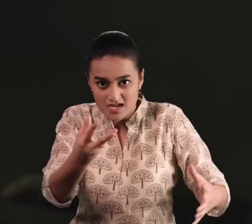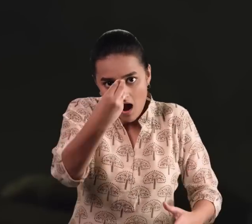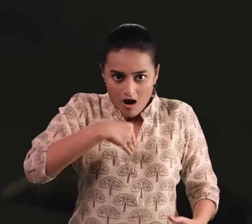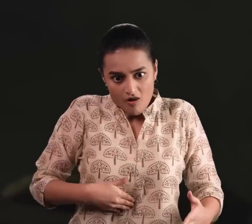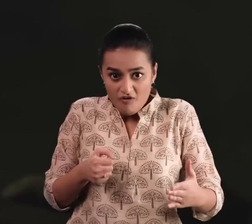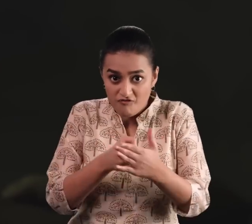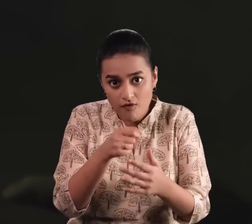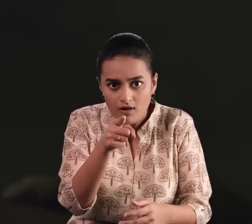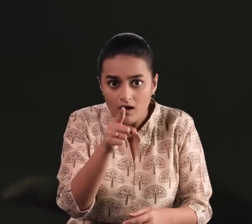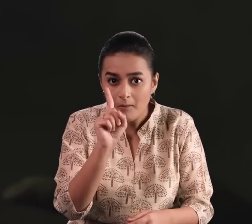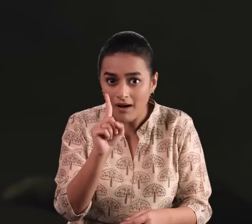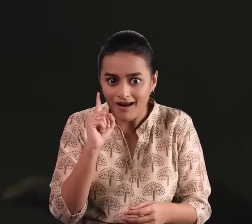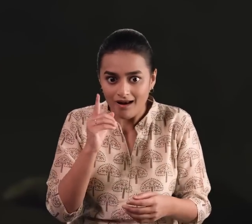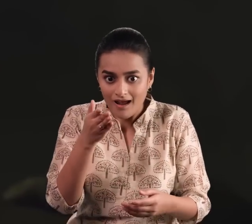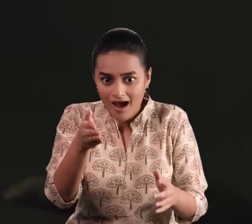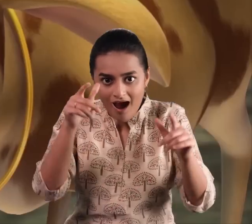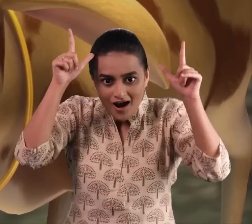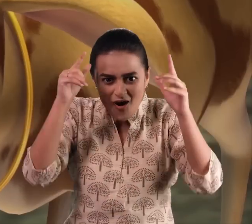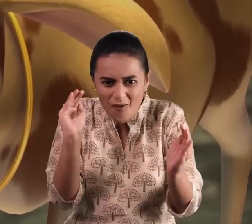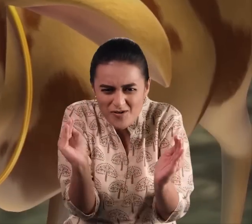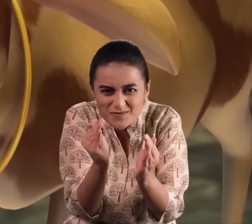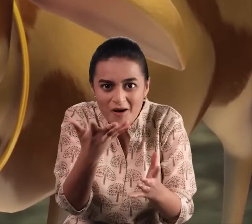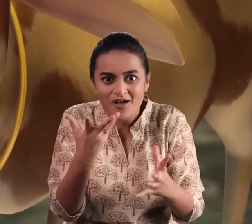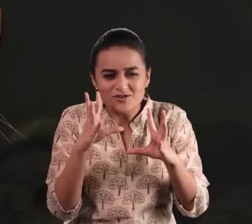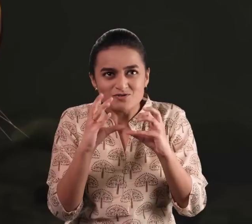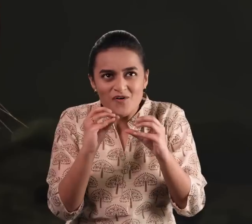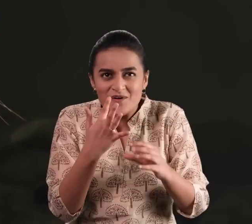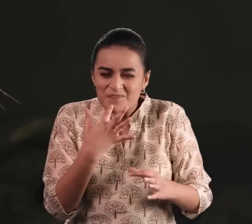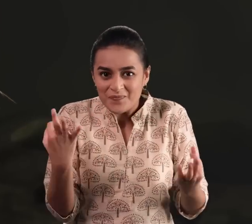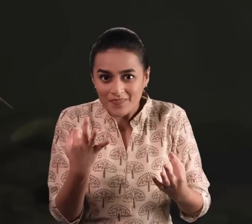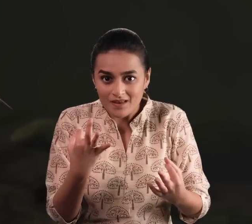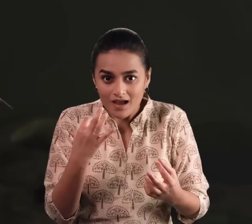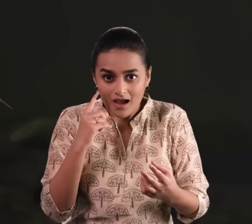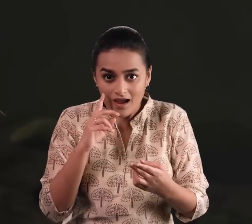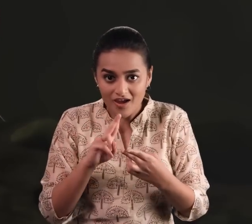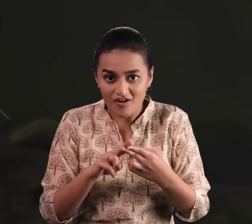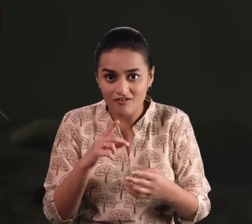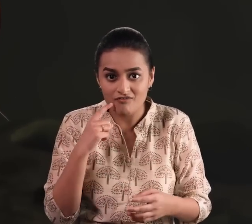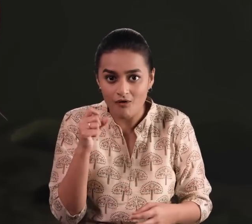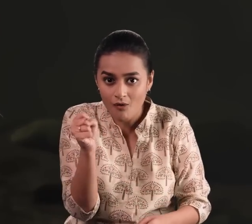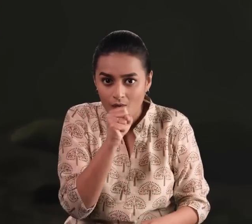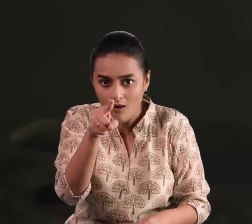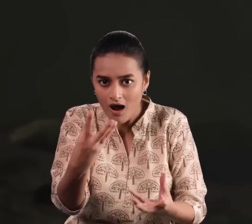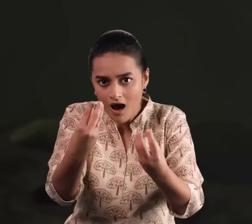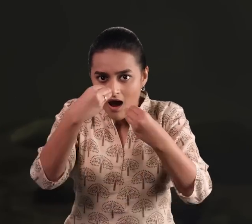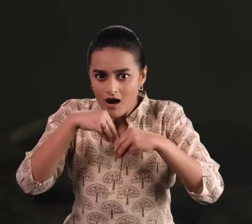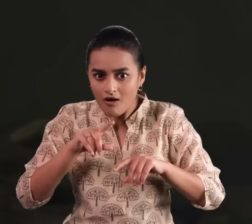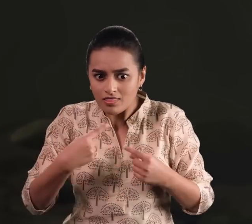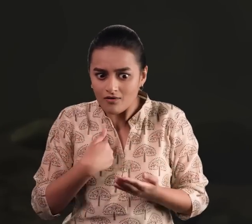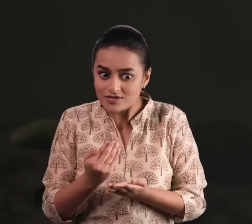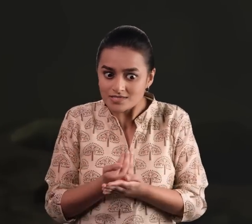से भरपूर है, किंतु बच्चे का मांस नरम और स्वादिष्ट होगा। और अगर बूढ़े को खा लूं तो